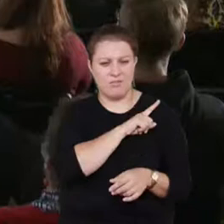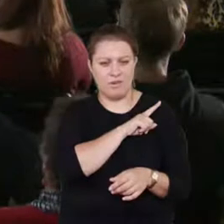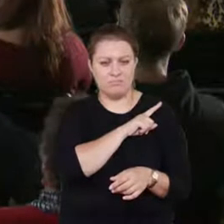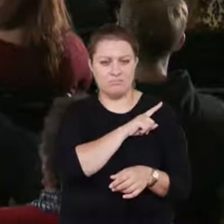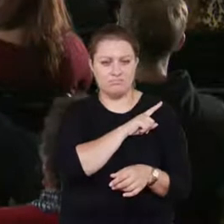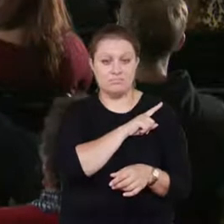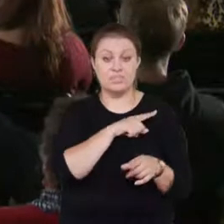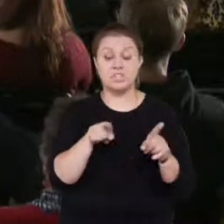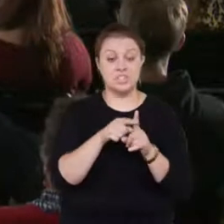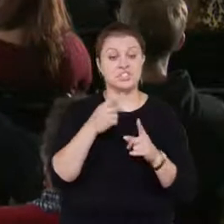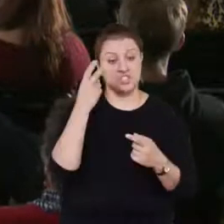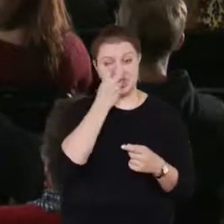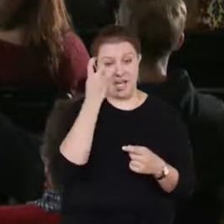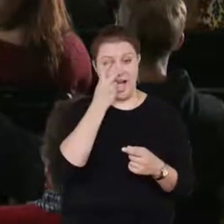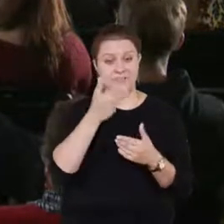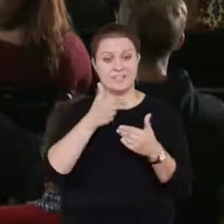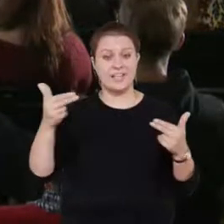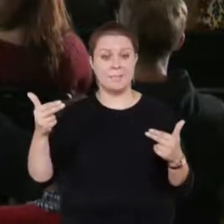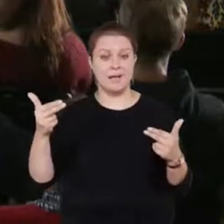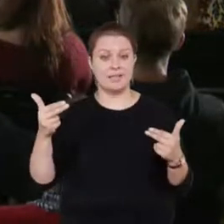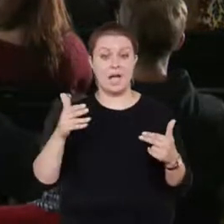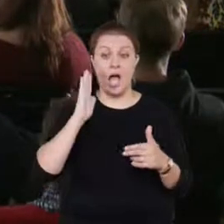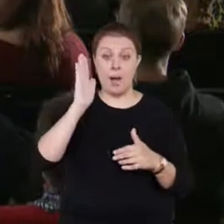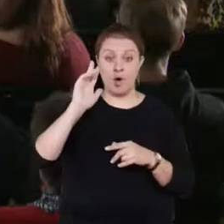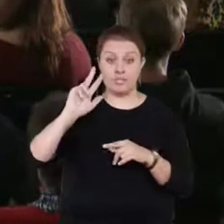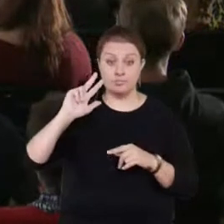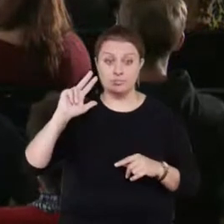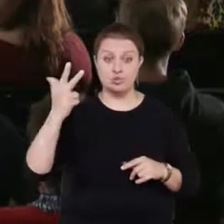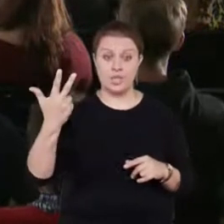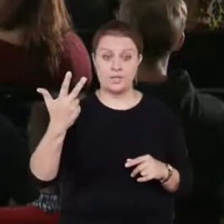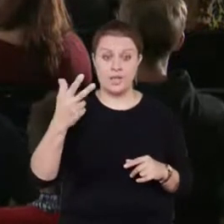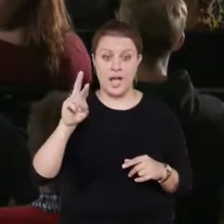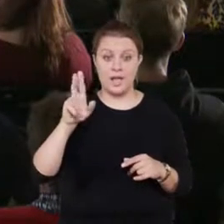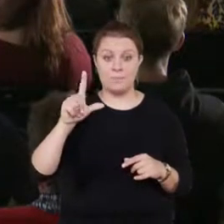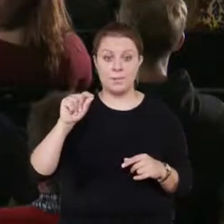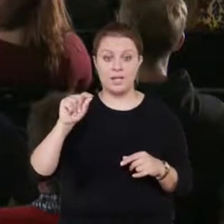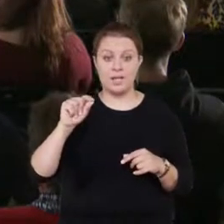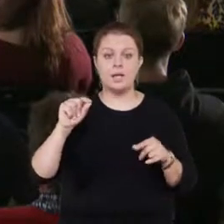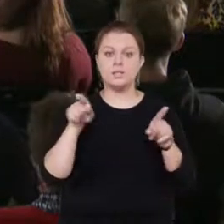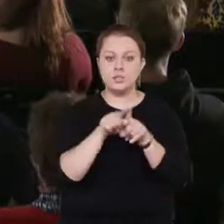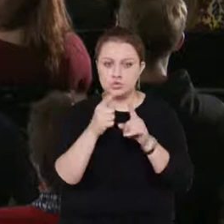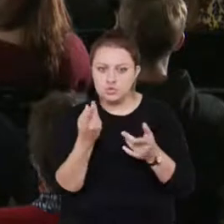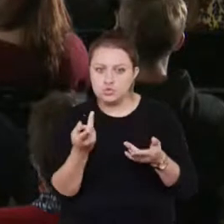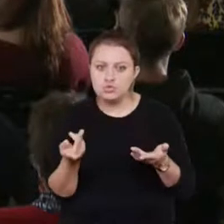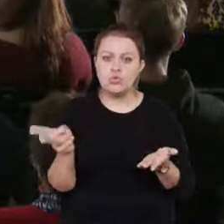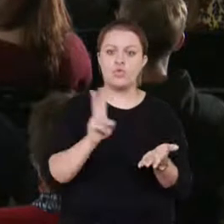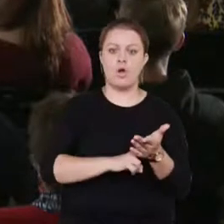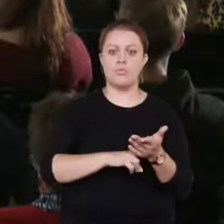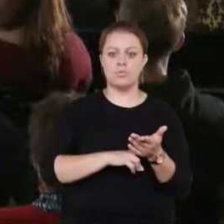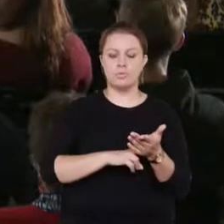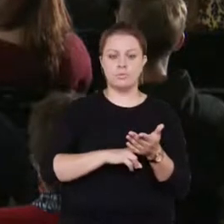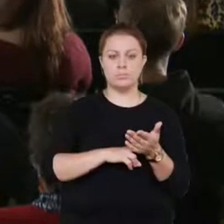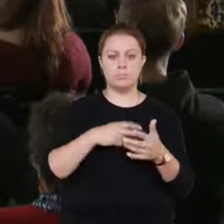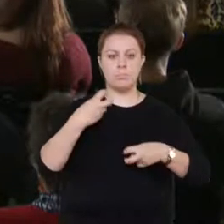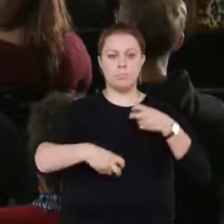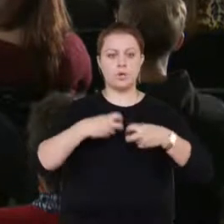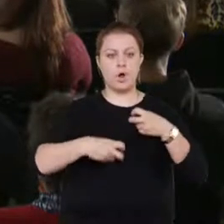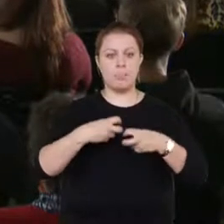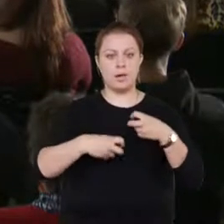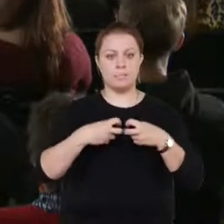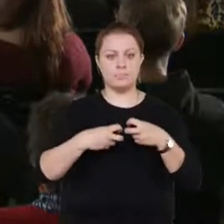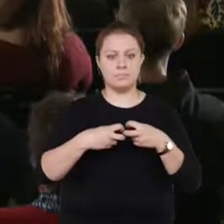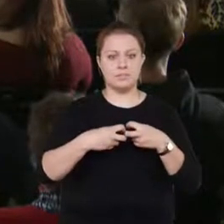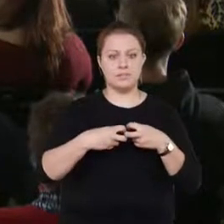ale naprawdę nie było. I potem mamy trzecią Rzeczpospolitą, która znowu nie jest w stanie spowodować,